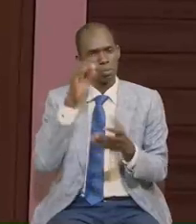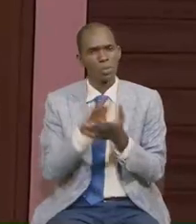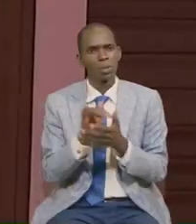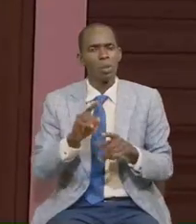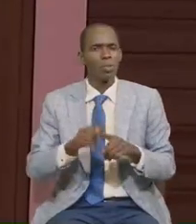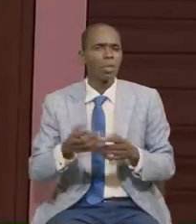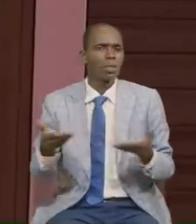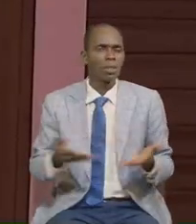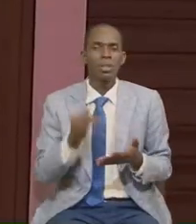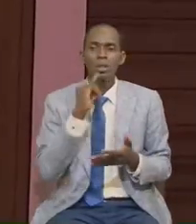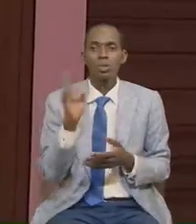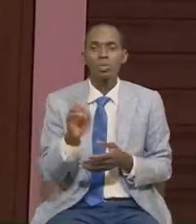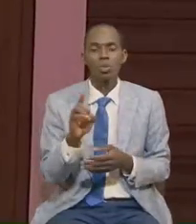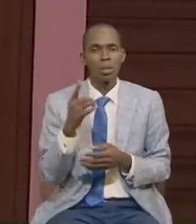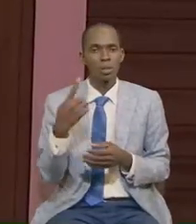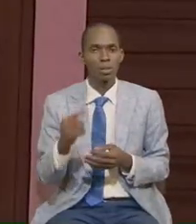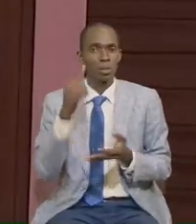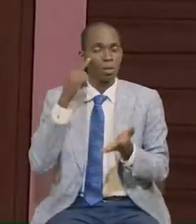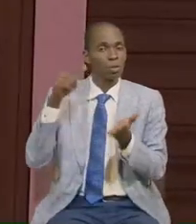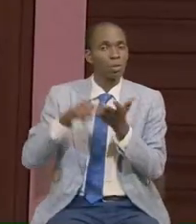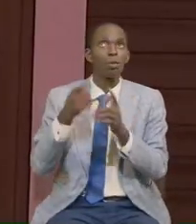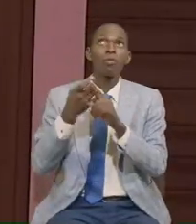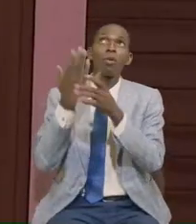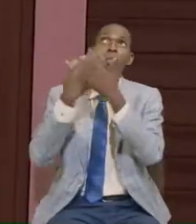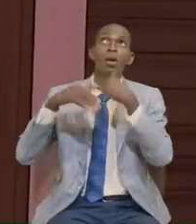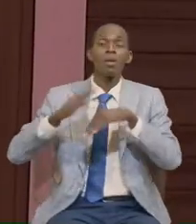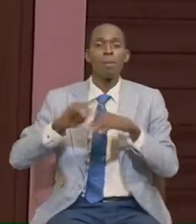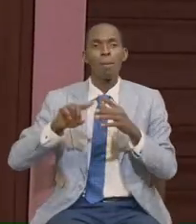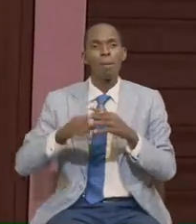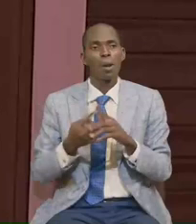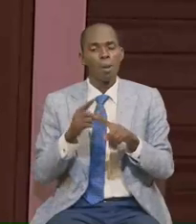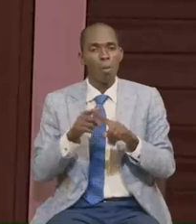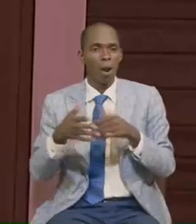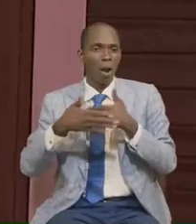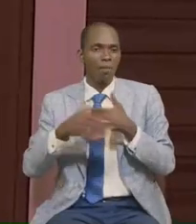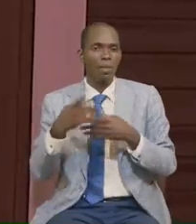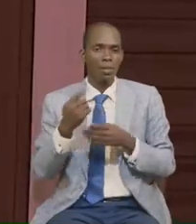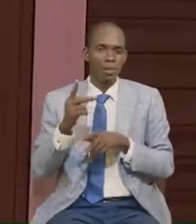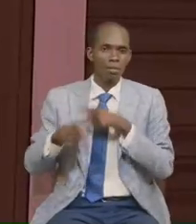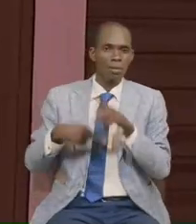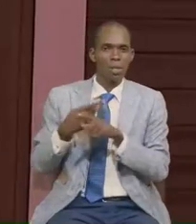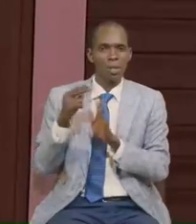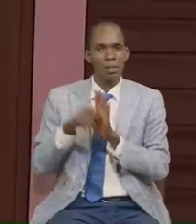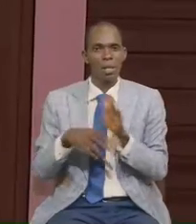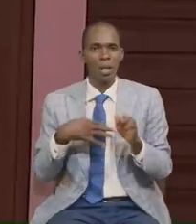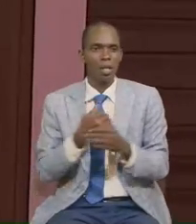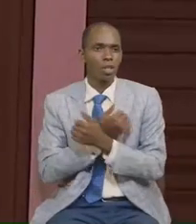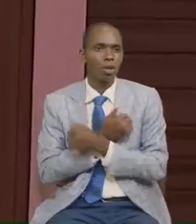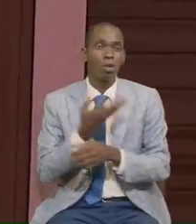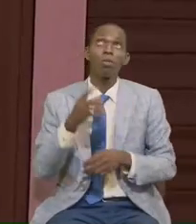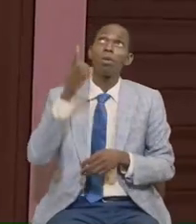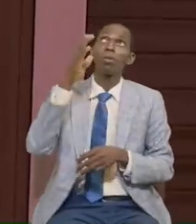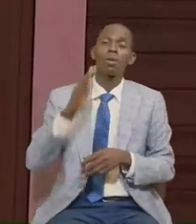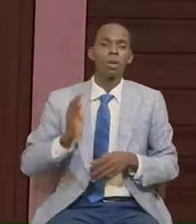ciel commence. Mais, lorsque la bonté de Dieu, notre Sauveur, et son amour pour les hommes ont